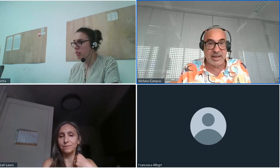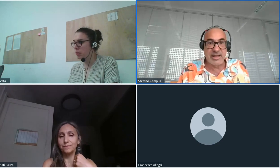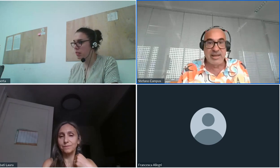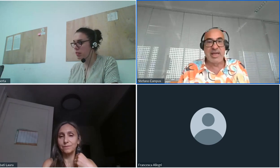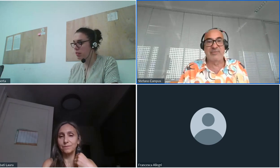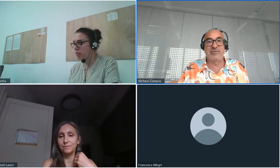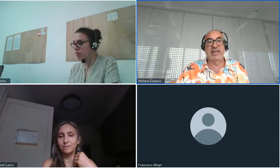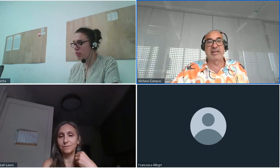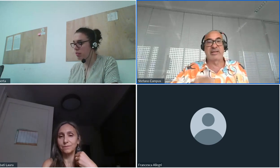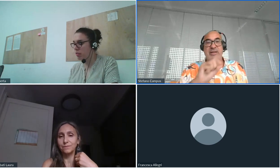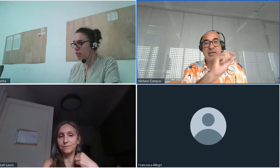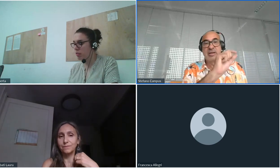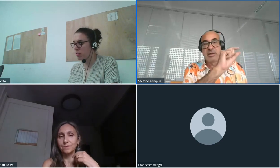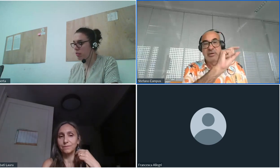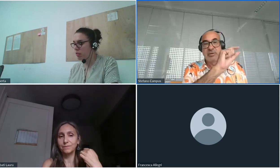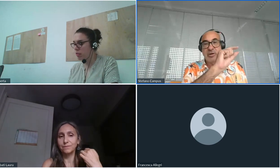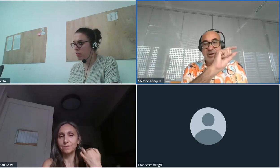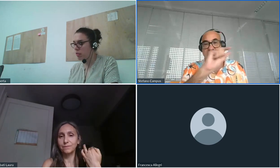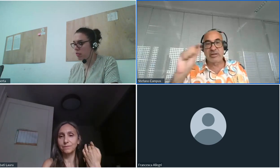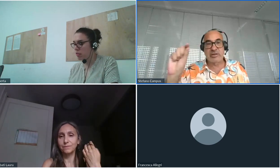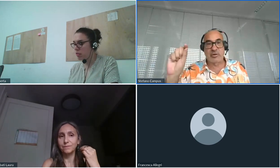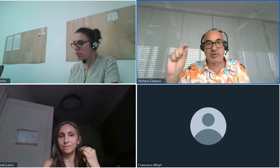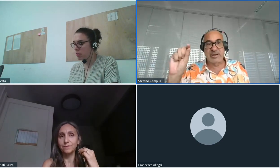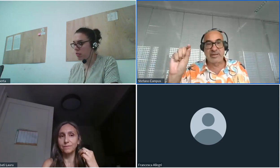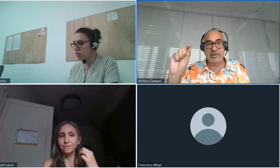queste sono le rotte, e vedete